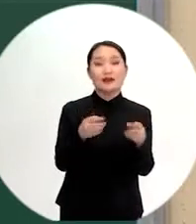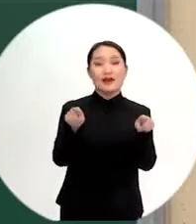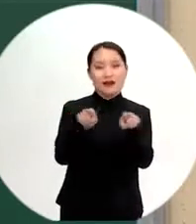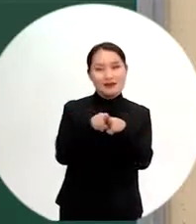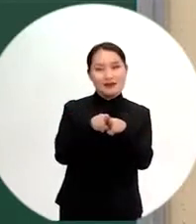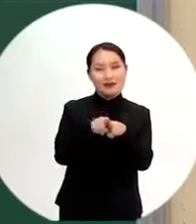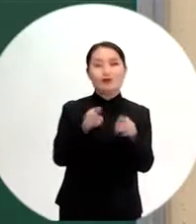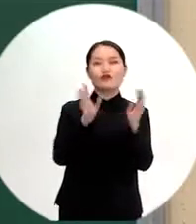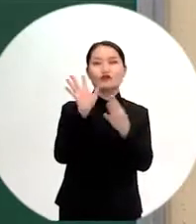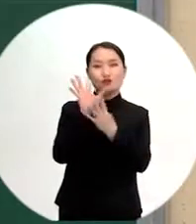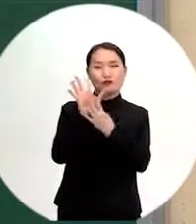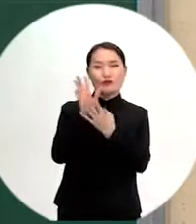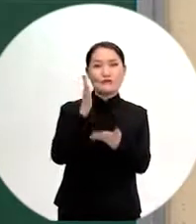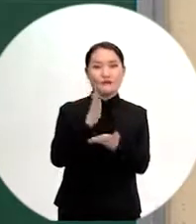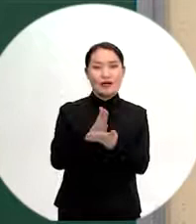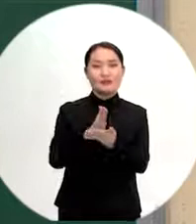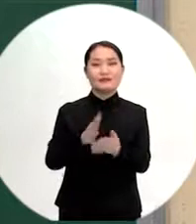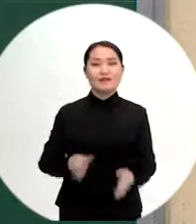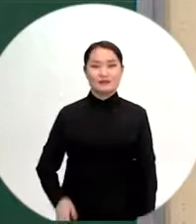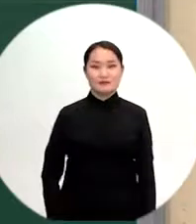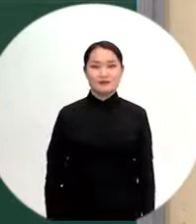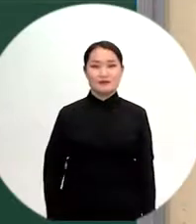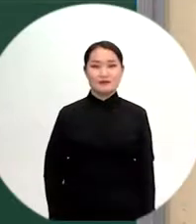ижилхэн 9 байна.